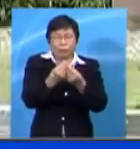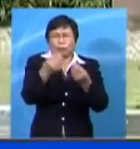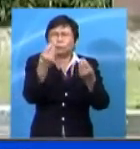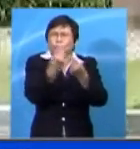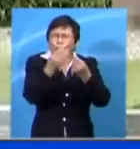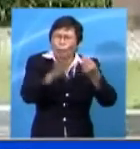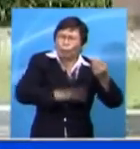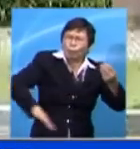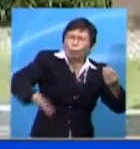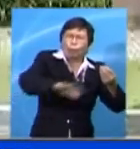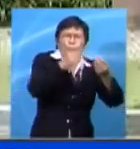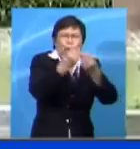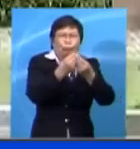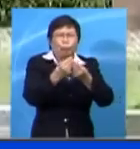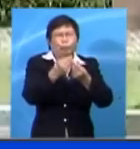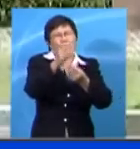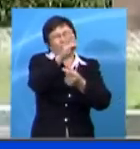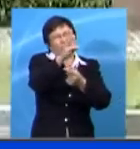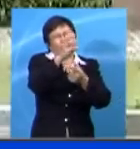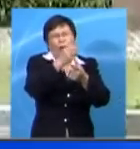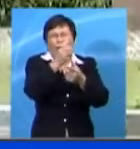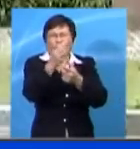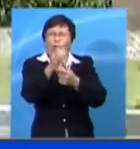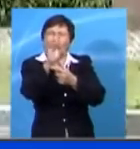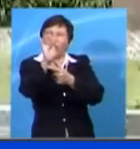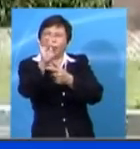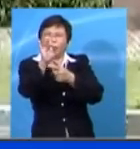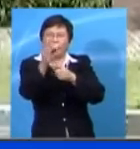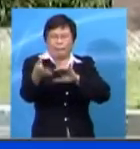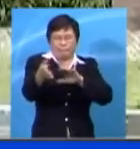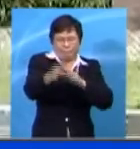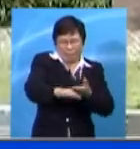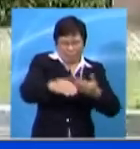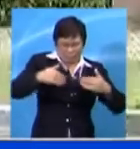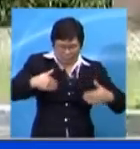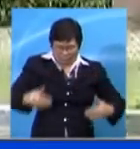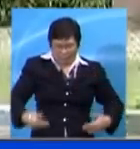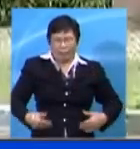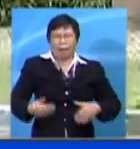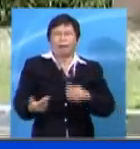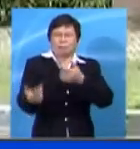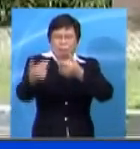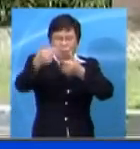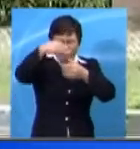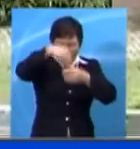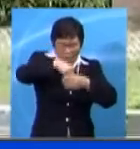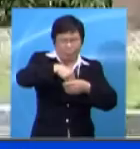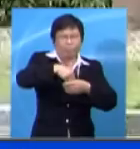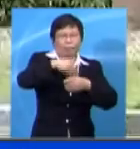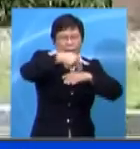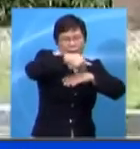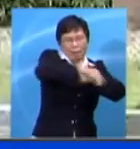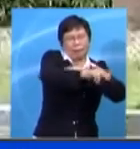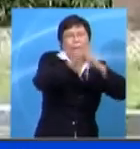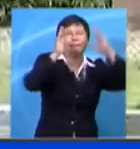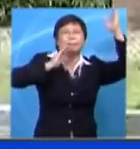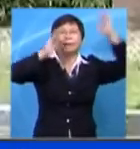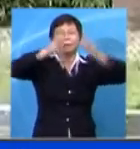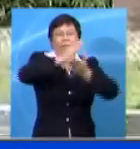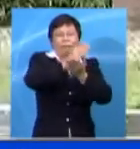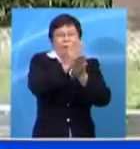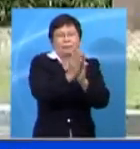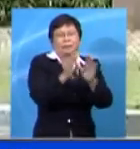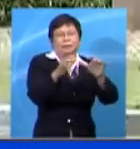dianggarkan ialah dalam 6 sehingga 8 jenazah yang akan terlibat dalam penghantaran pulang fasa